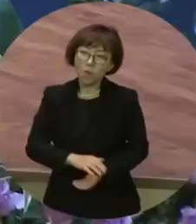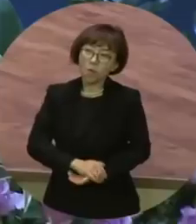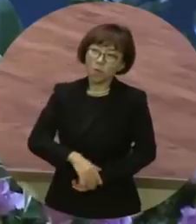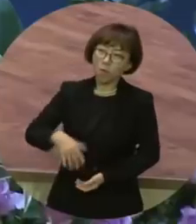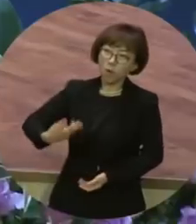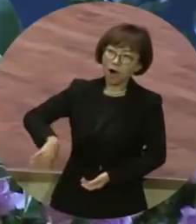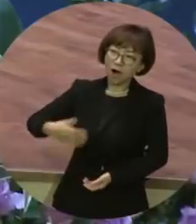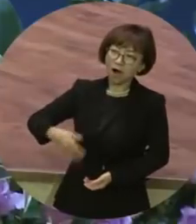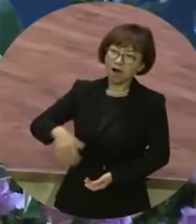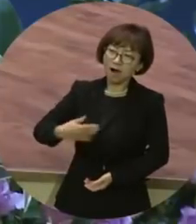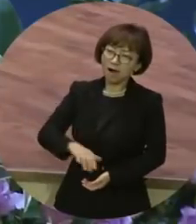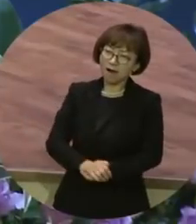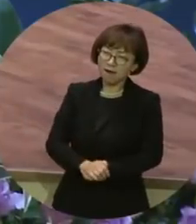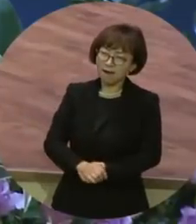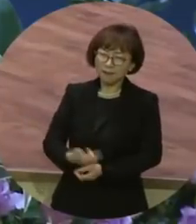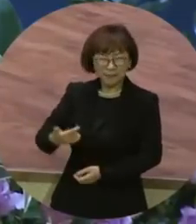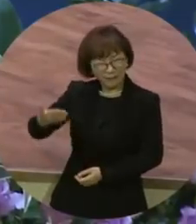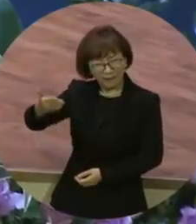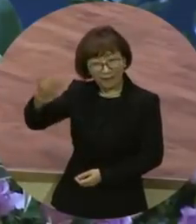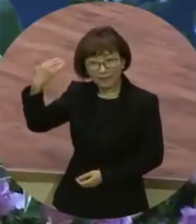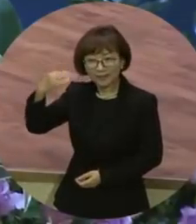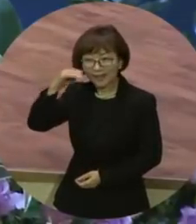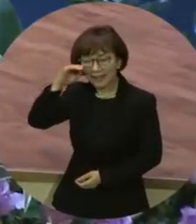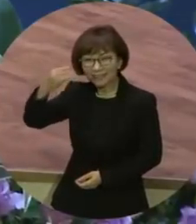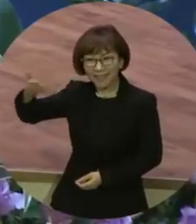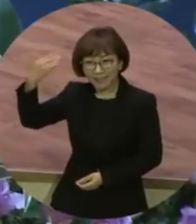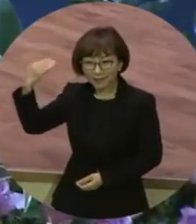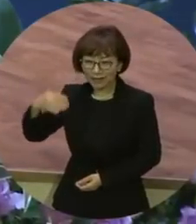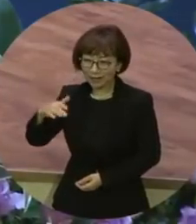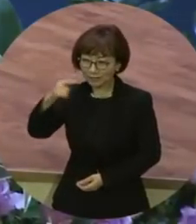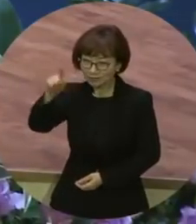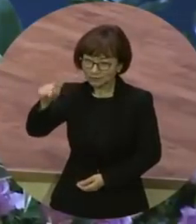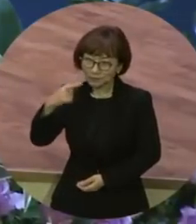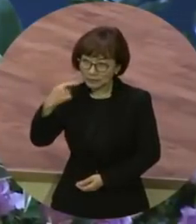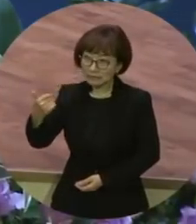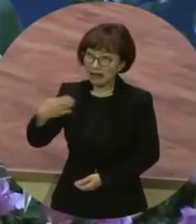오랜 시간 이걸 알고 누리고 계셨구나.